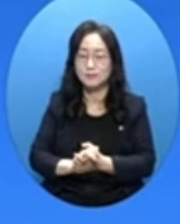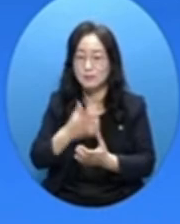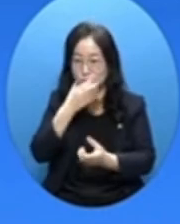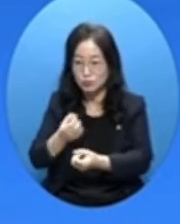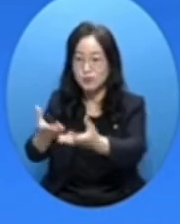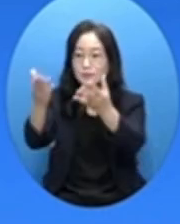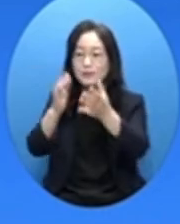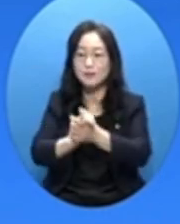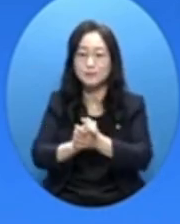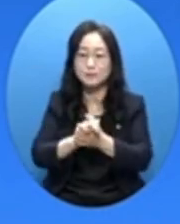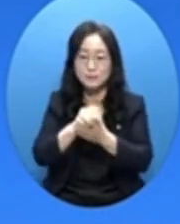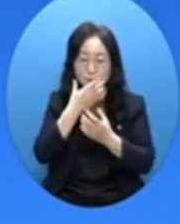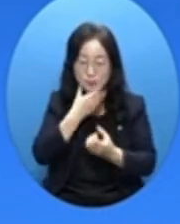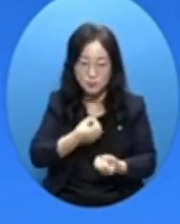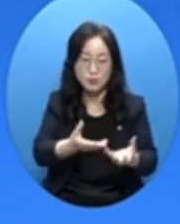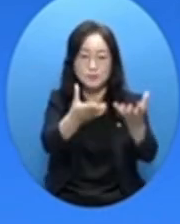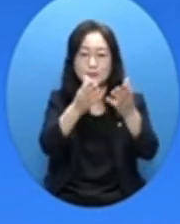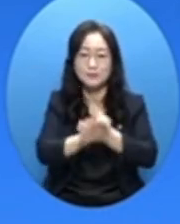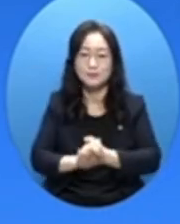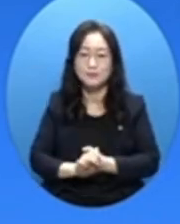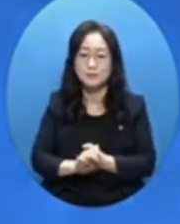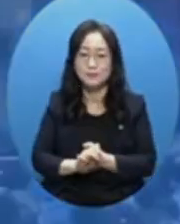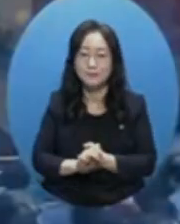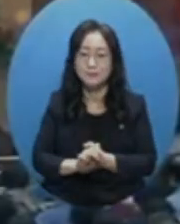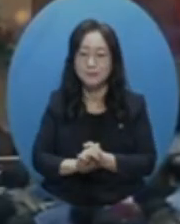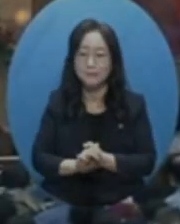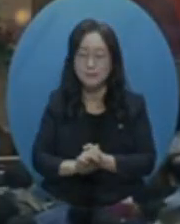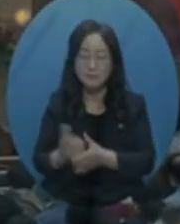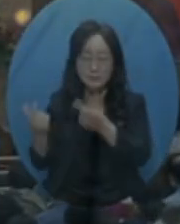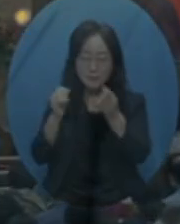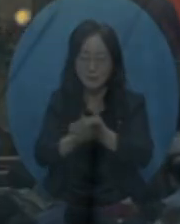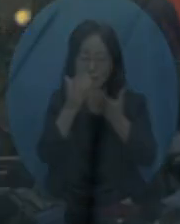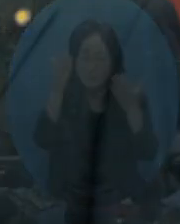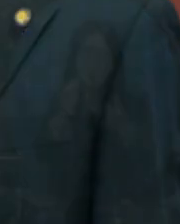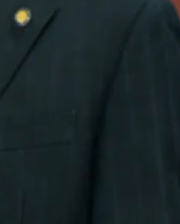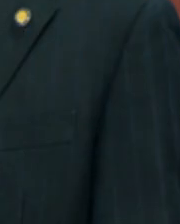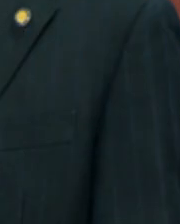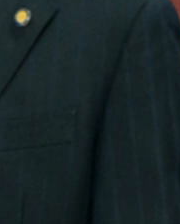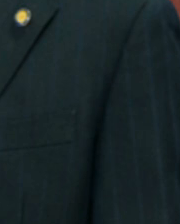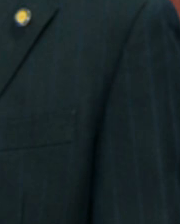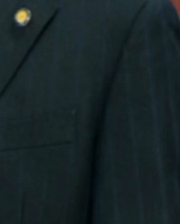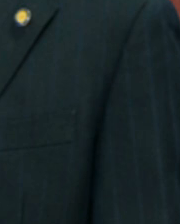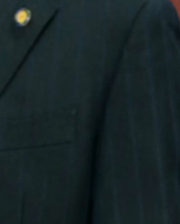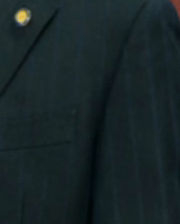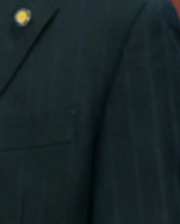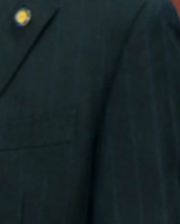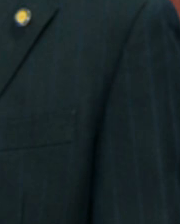축원합니다. 축원합니다. 기도하겠습니다. 사랑과